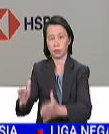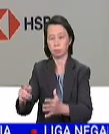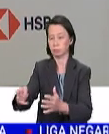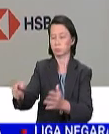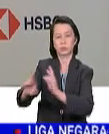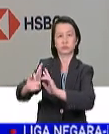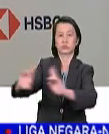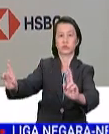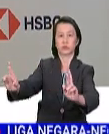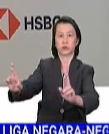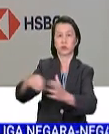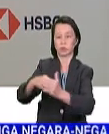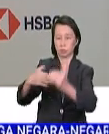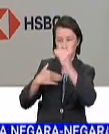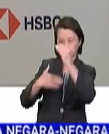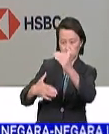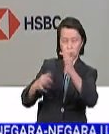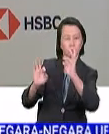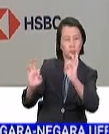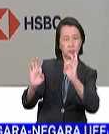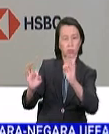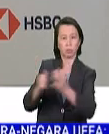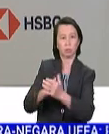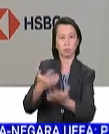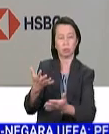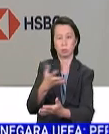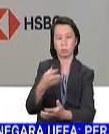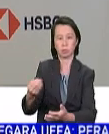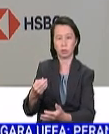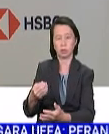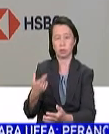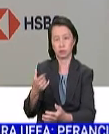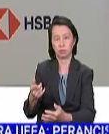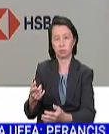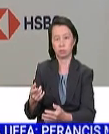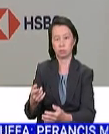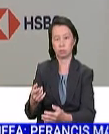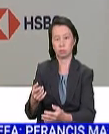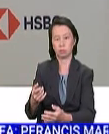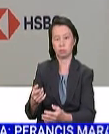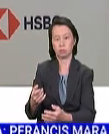bersedia dalam tahap optimum dan juga selain daripada mengekalkan